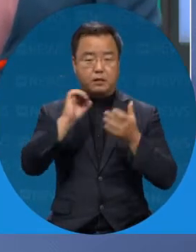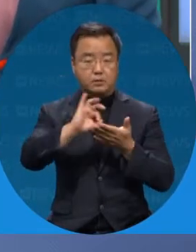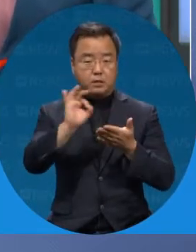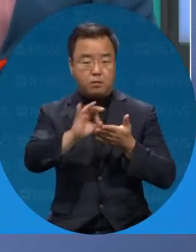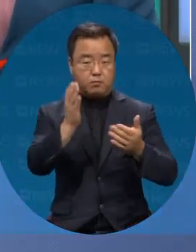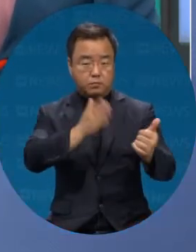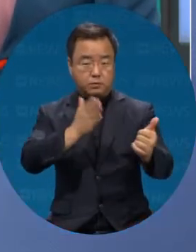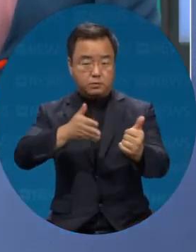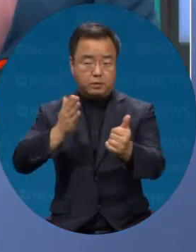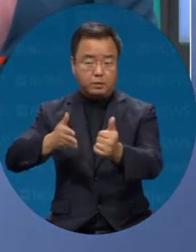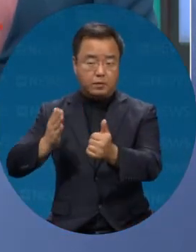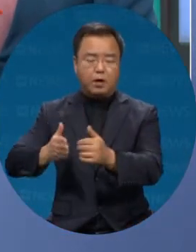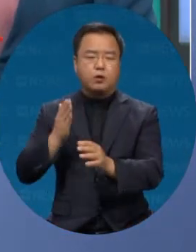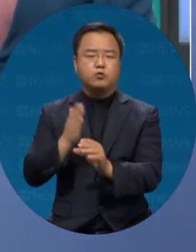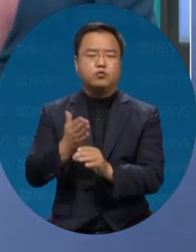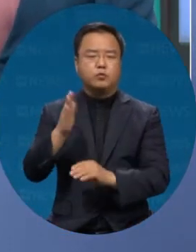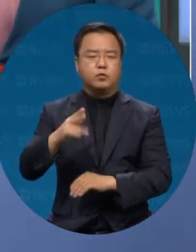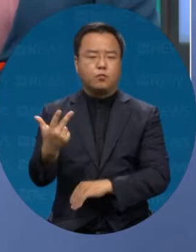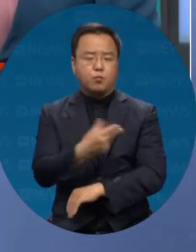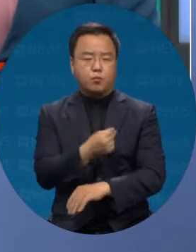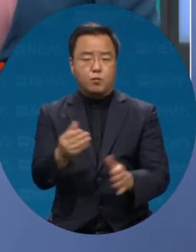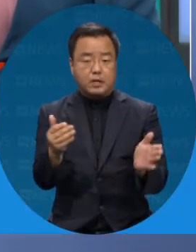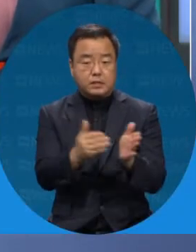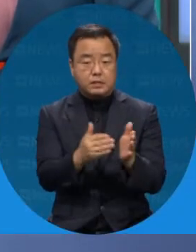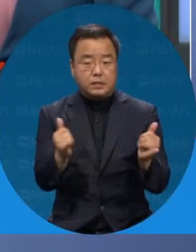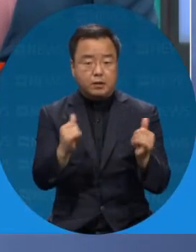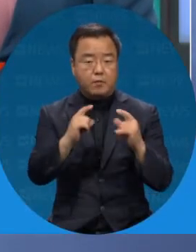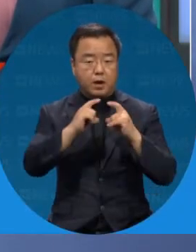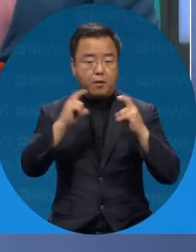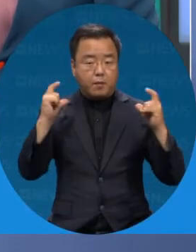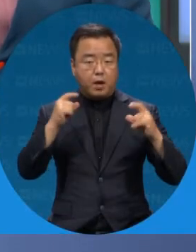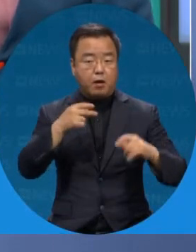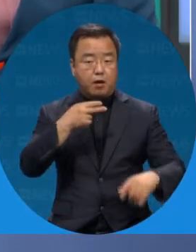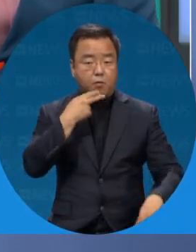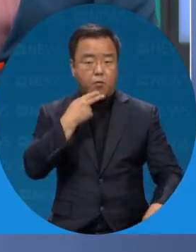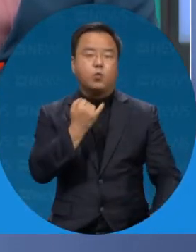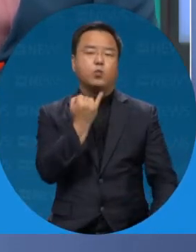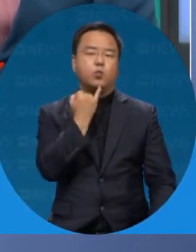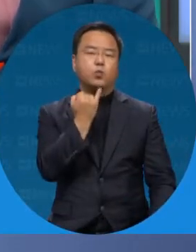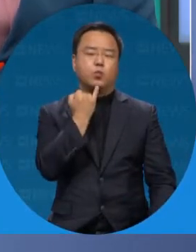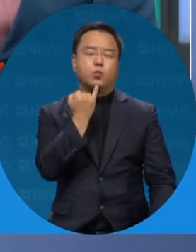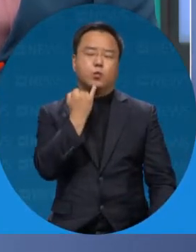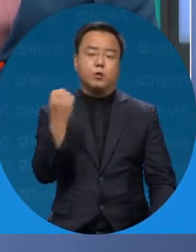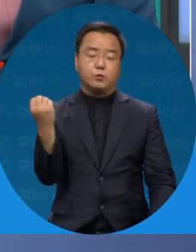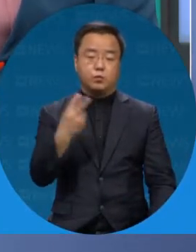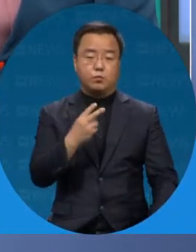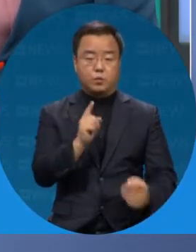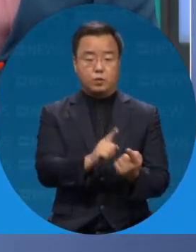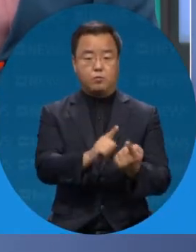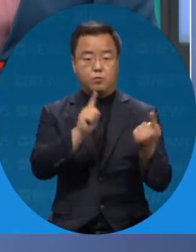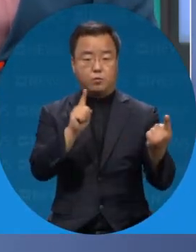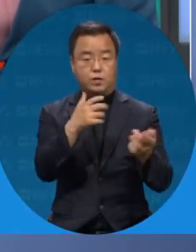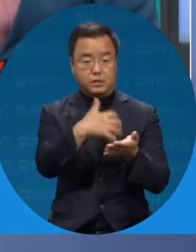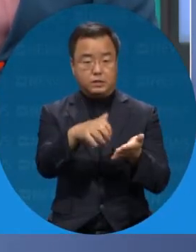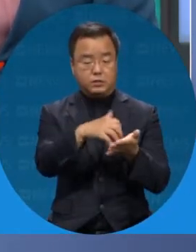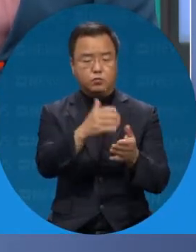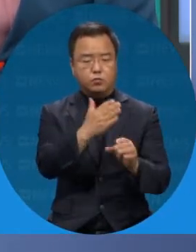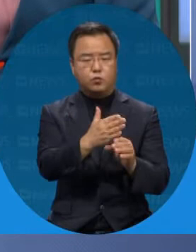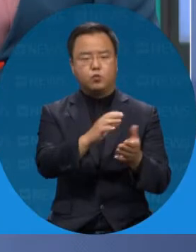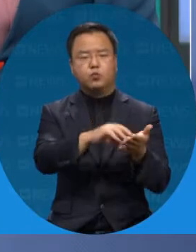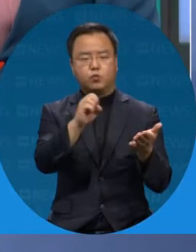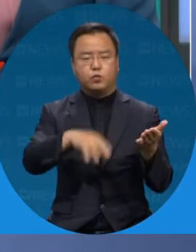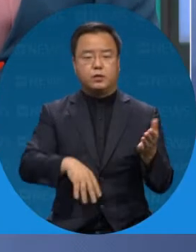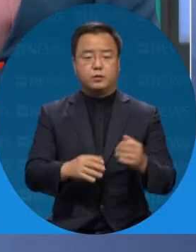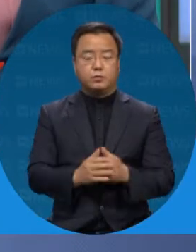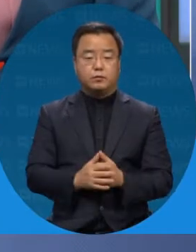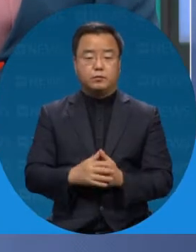있는 상황인데요. 하지만 접종자의 경우는 마스크를 안 써도 되고 사회적 거리두기 인원에서도 제외된다고 합니다.